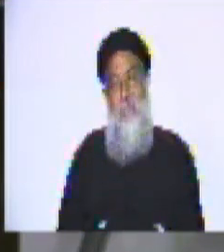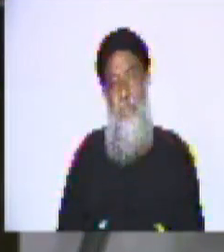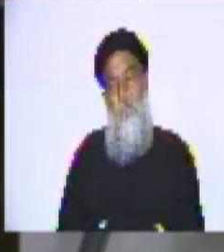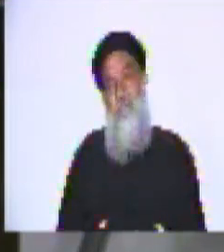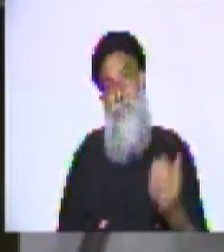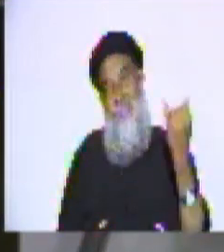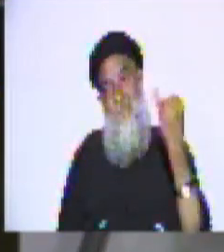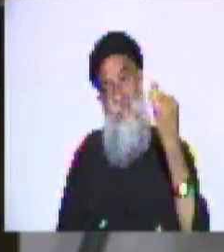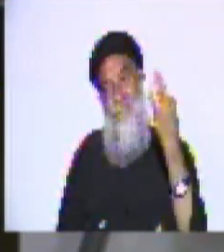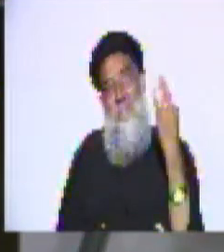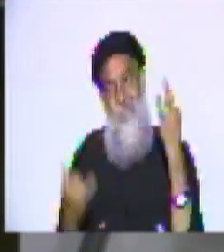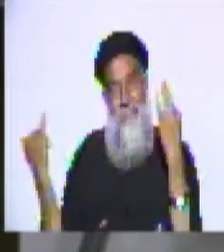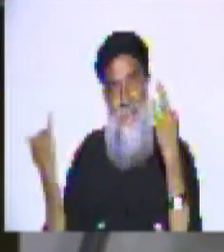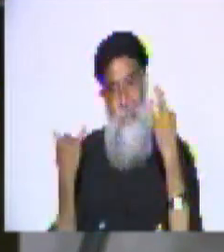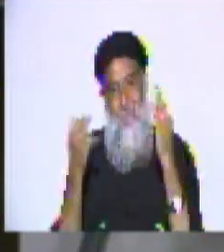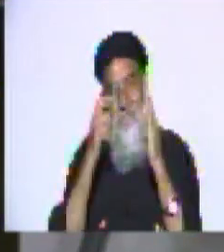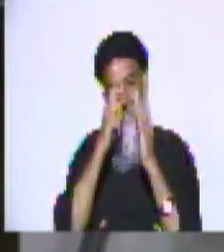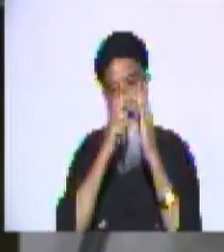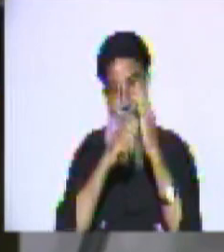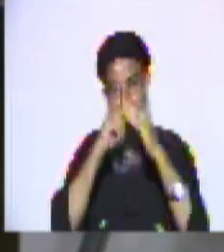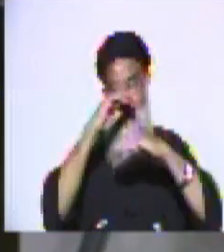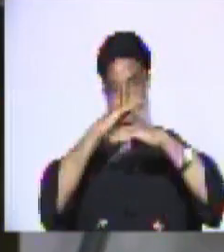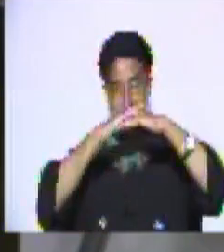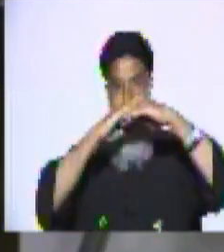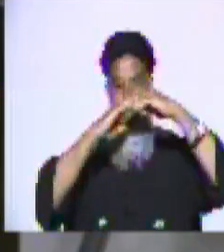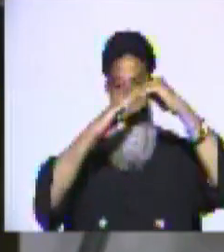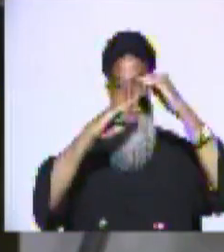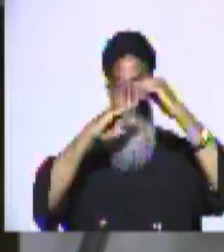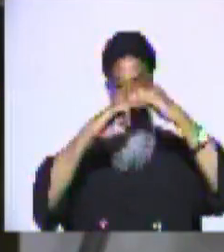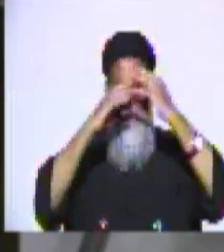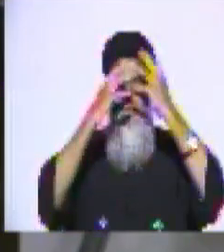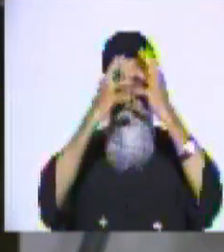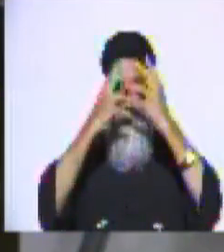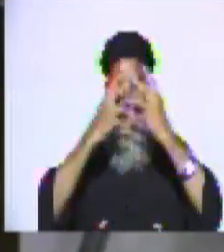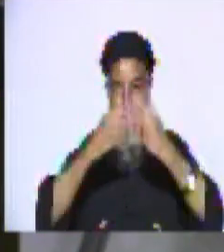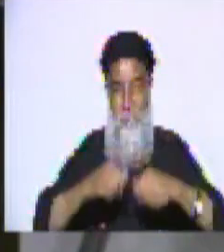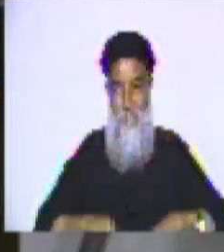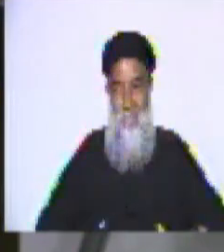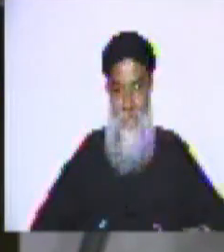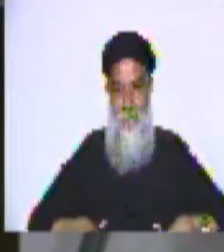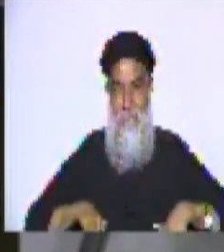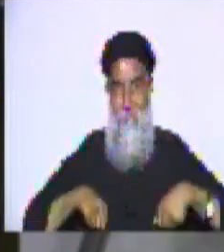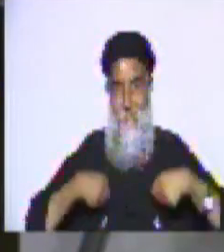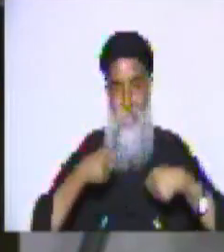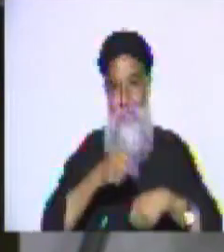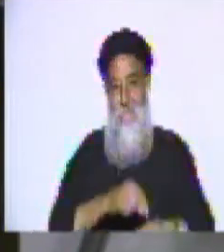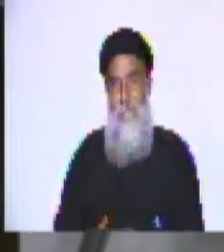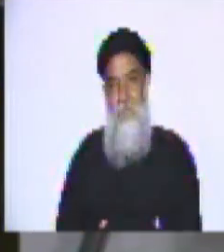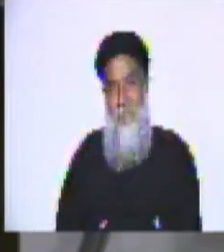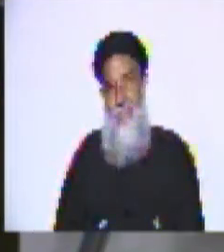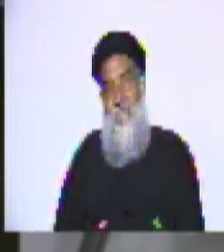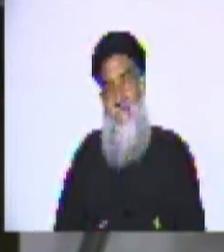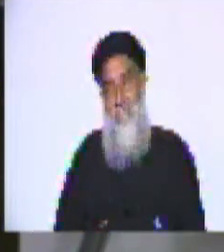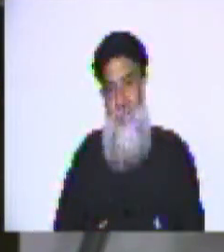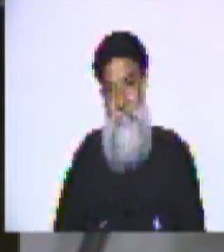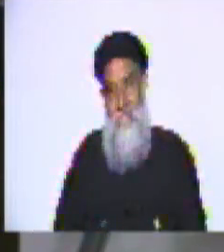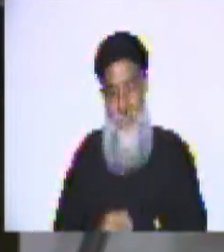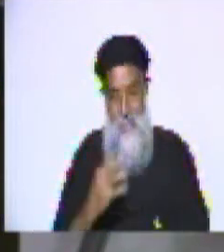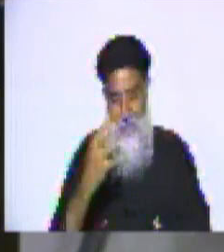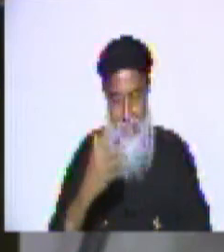فمهم قوي القواعد دي تكون اساسيه تنعقد عليها حياه الانسان حسب